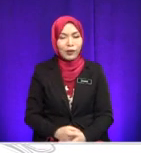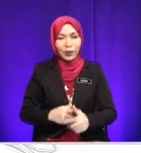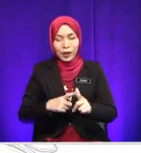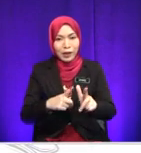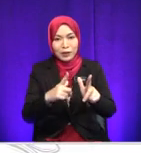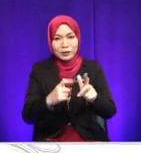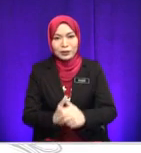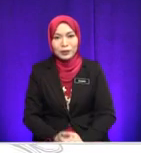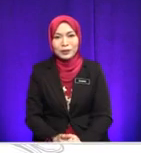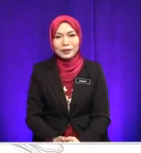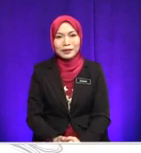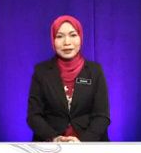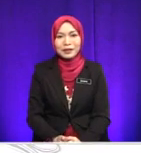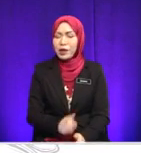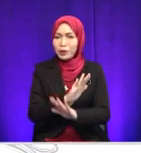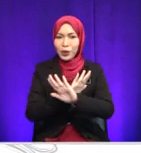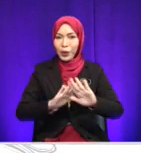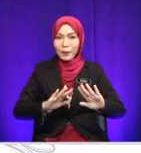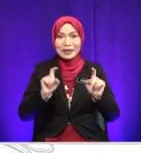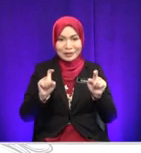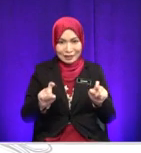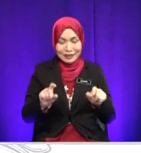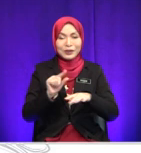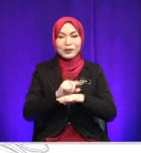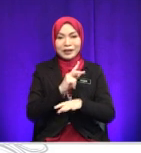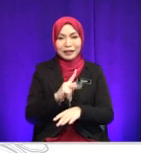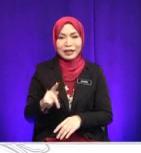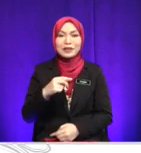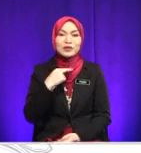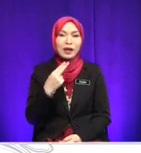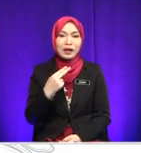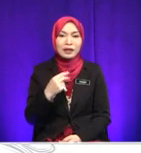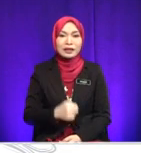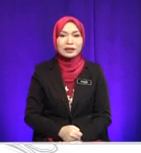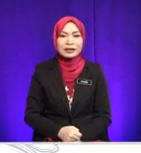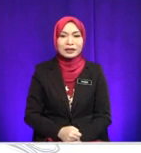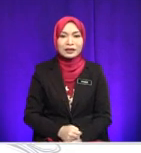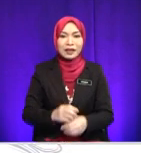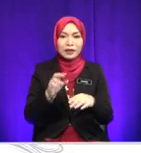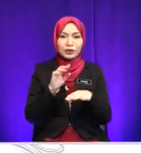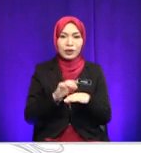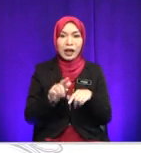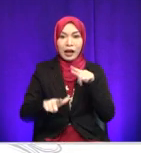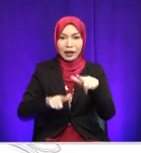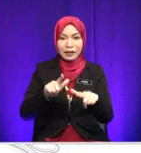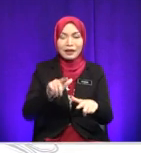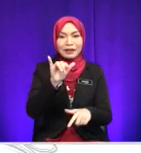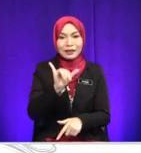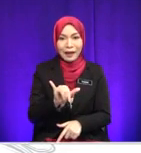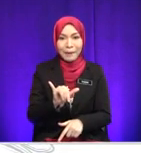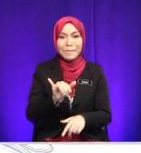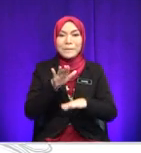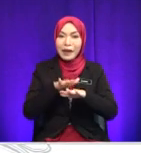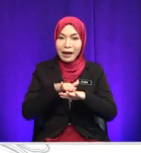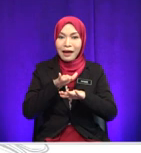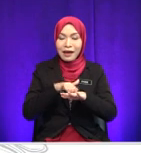tenang, gunakan intonasi yang betul, nada yang sesuai. Jadi siapa yang ingin sahut cabaran ini? Okey, itu antara tipsnya